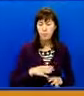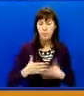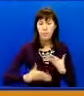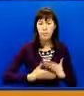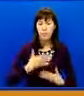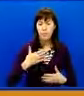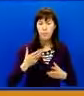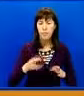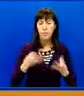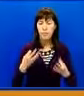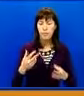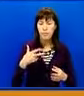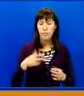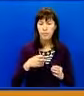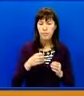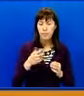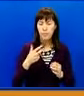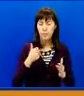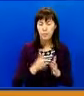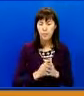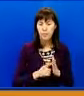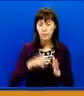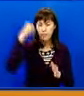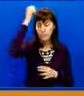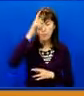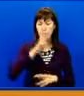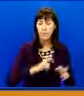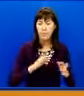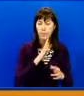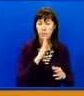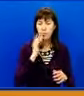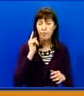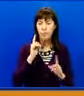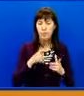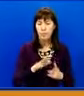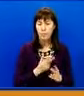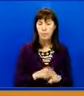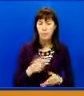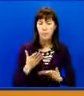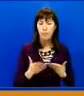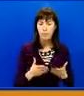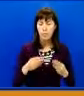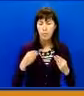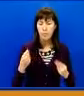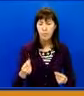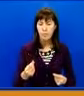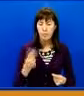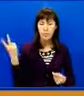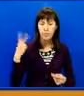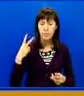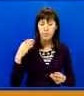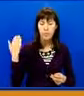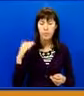виде лишения свободы от 3 до 7 лет. В ходе досудебного расследования женщина призналась, что на этот шаг пошла из-за денежных долгов.